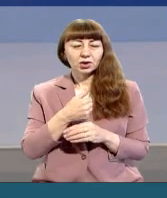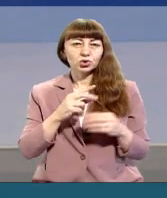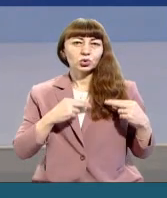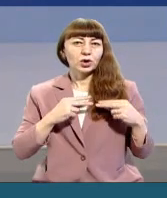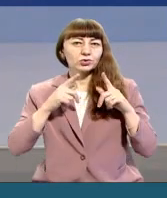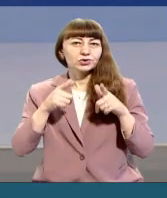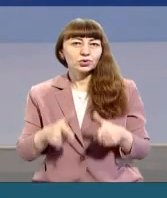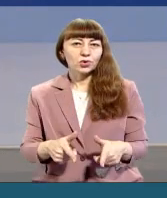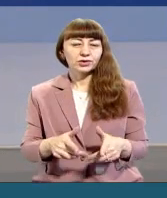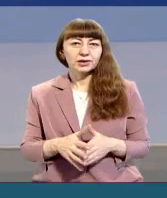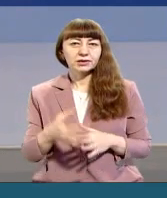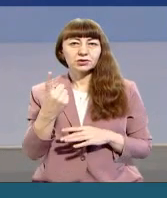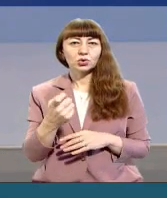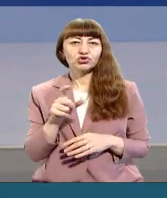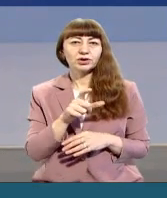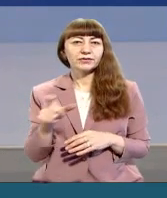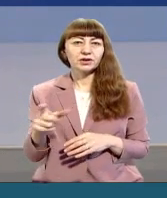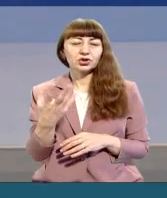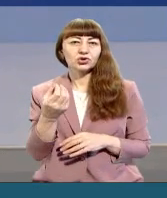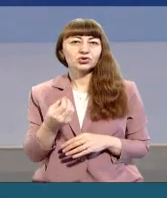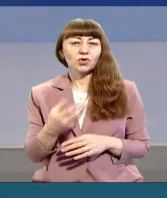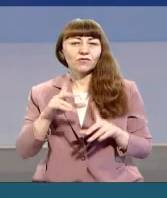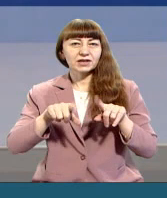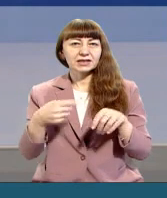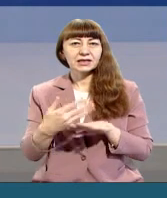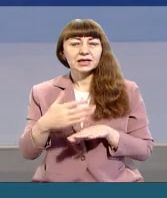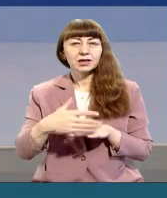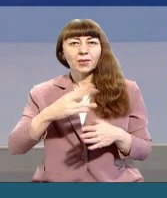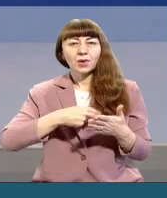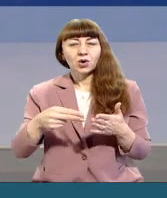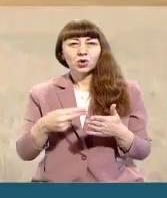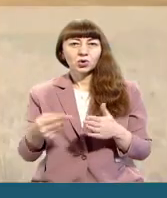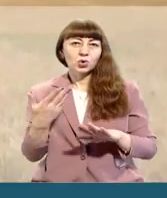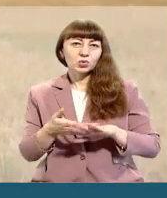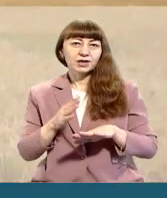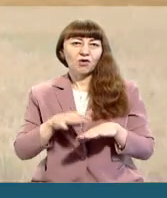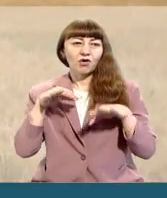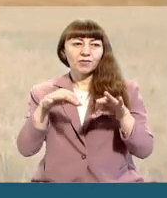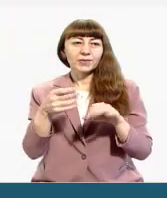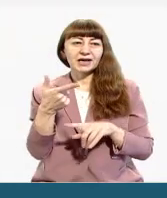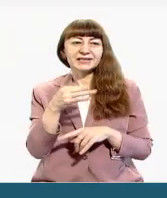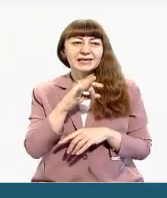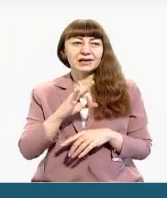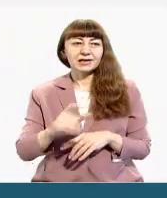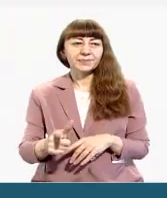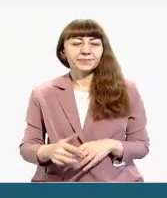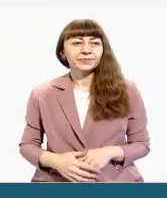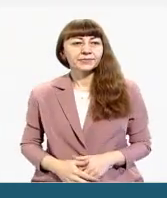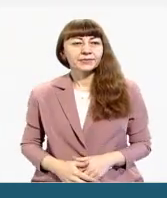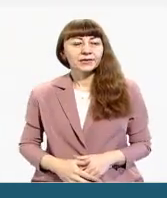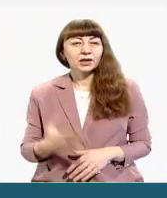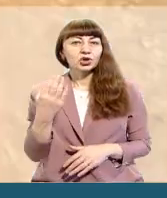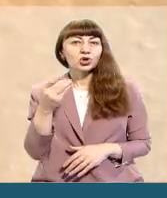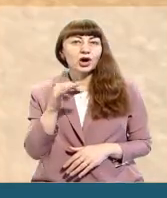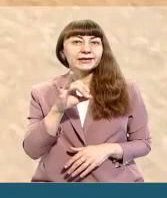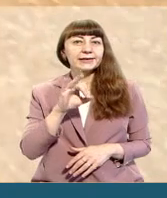көлігін алуға несие берілді. Онымен қоса ас пісіретін құрал жабдықтар да алынды. Онымен қоса аудан әкімі әлеуметтік экономикалық